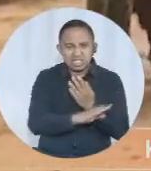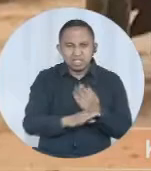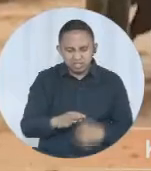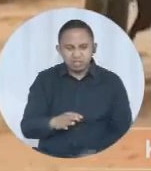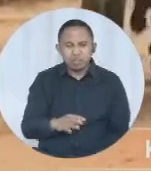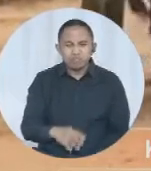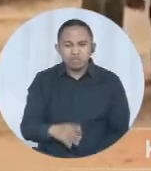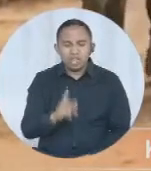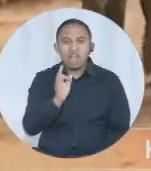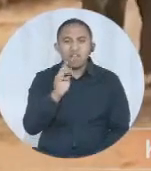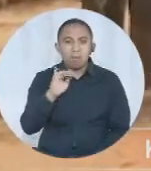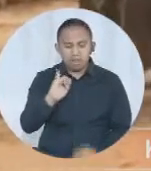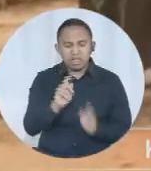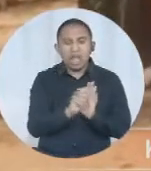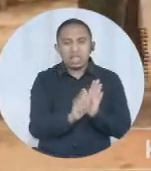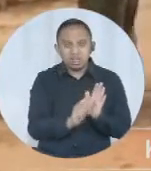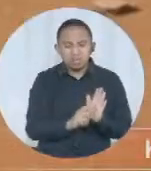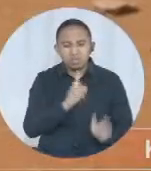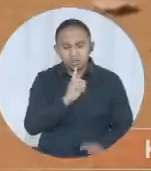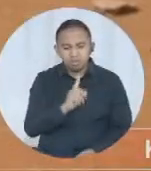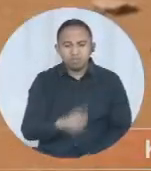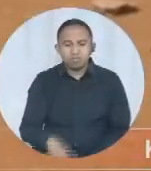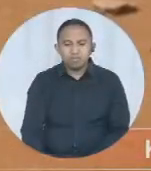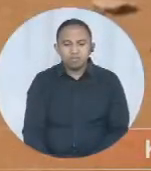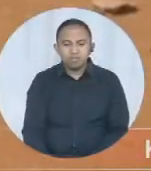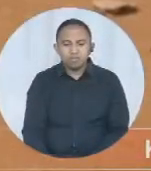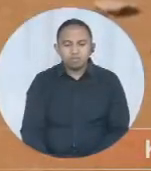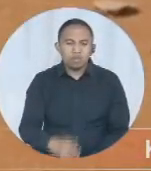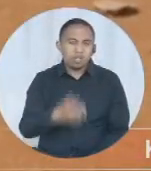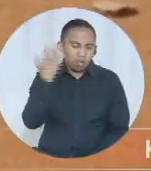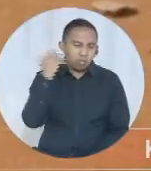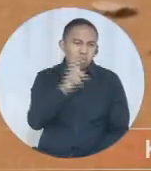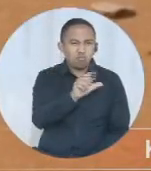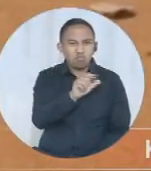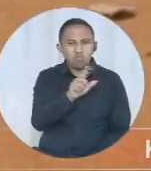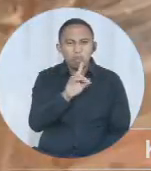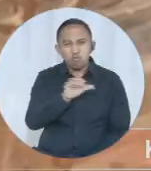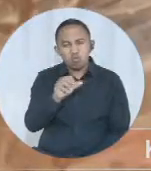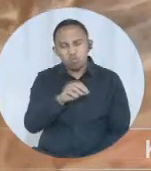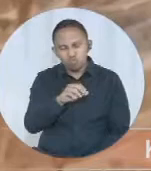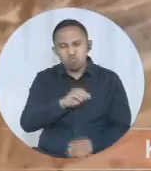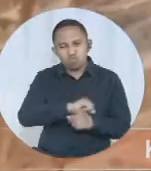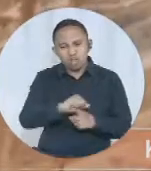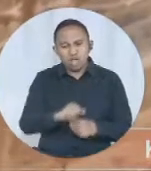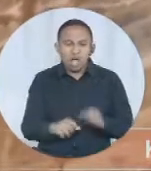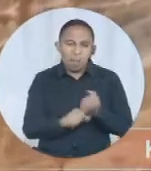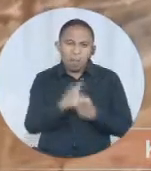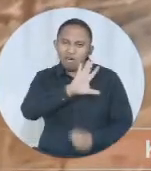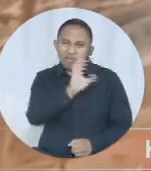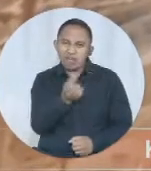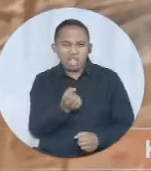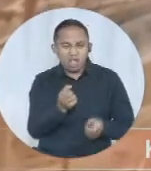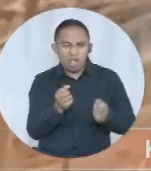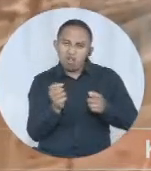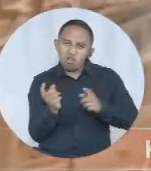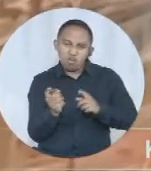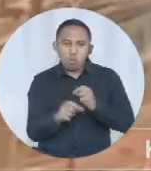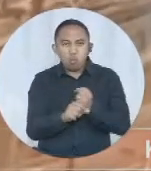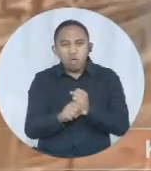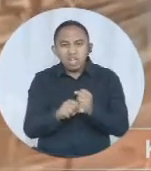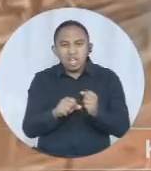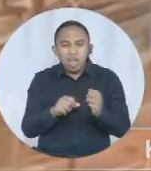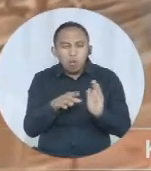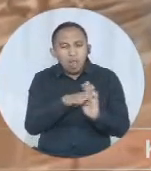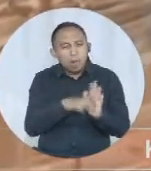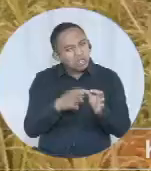lasa, atao anatin'ny 20 hatramin'ny 18 volana, ahiana ho tratry ny anohanan'ny Afrika raha tsy misy paikady